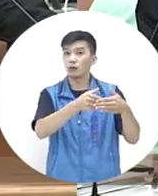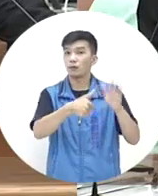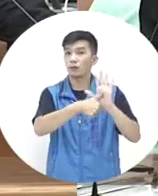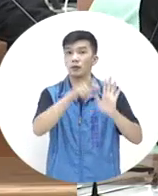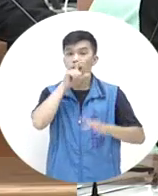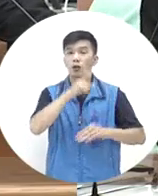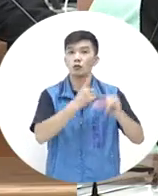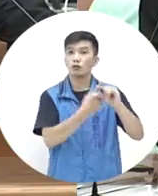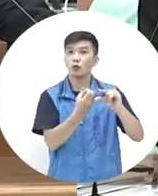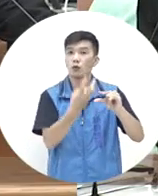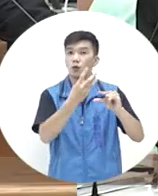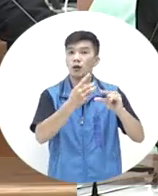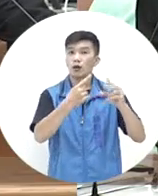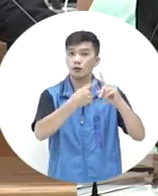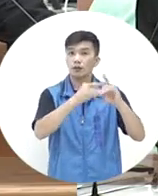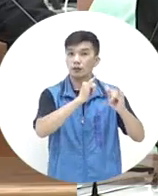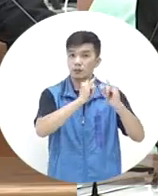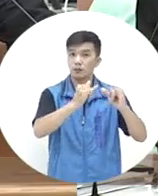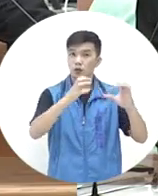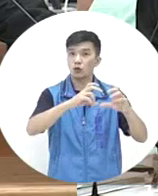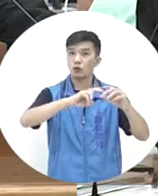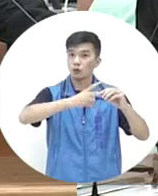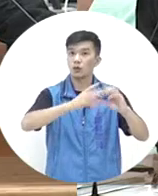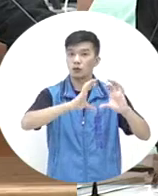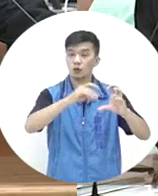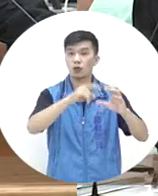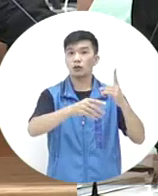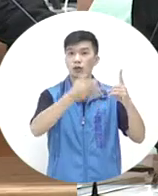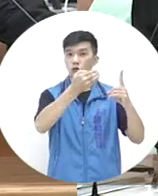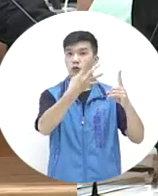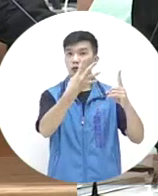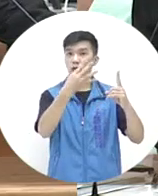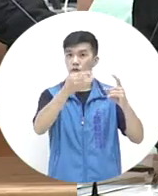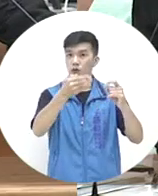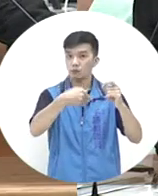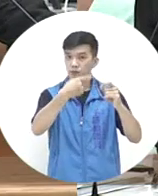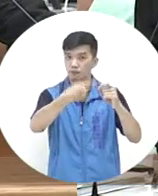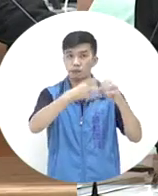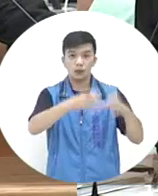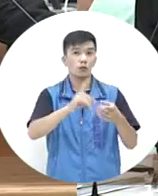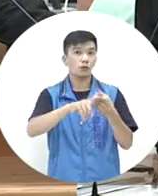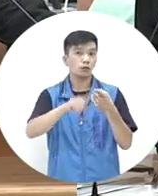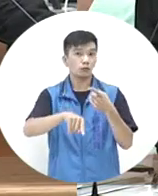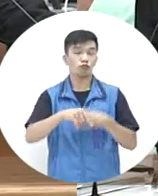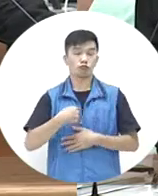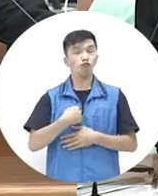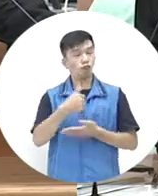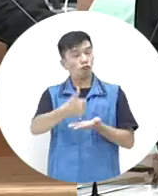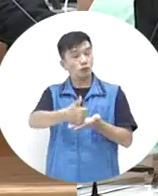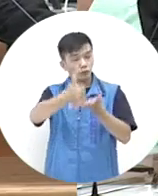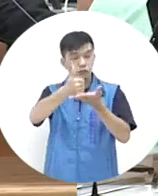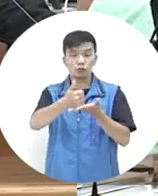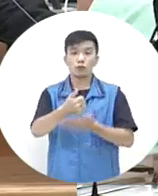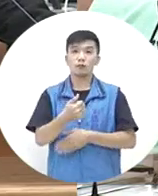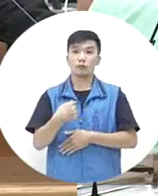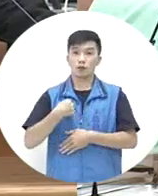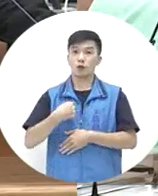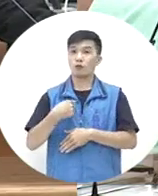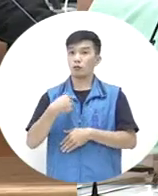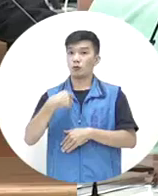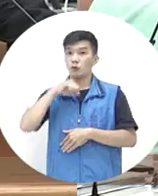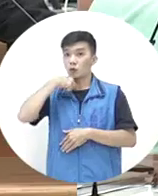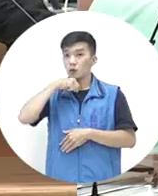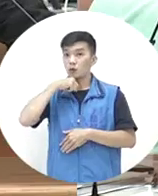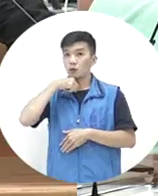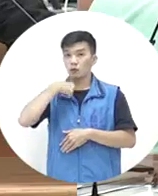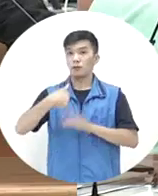就成立了，对不对？ 我们都尊重，我们是中华民国，这个国家才是最重要。 啊，对啊，我说旁边有个